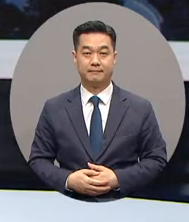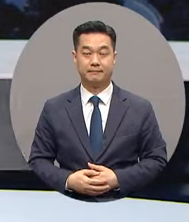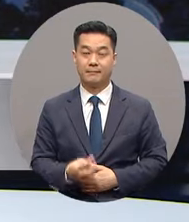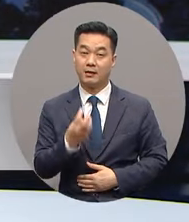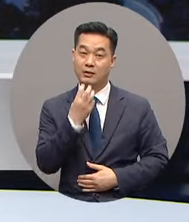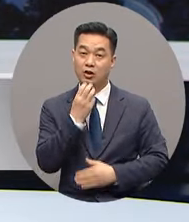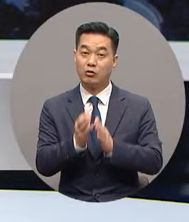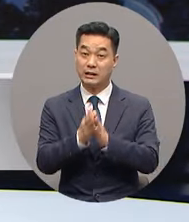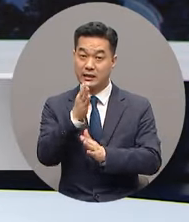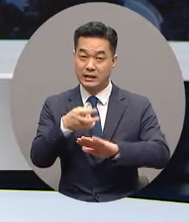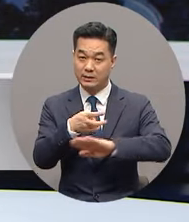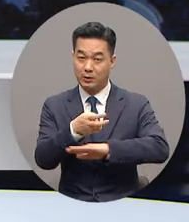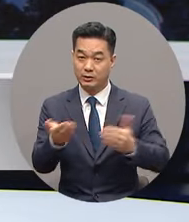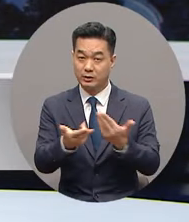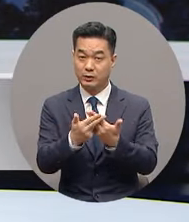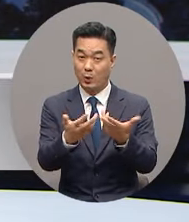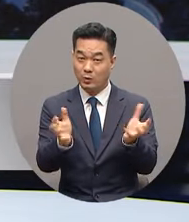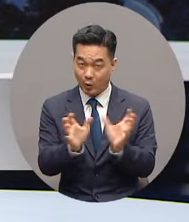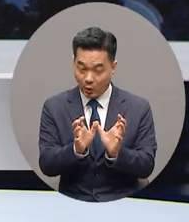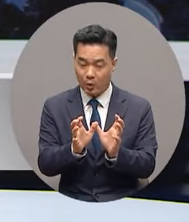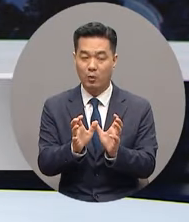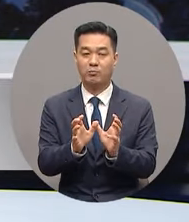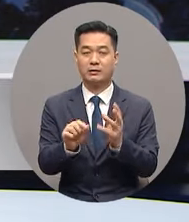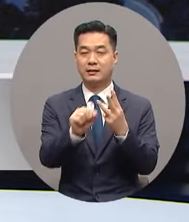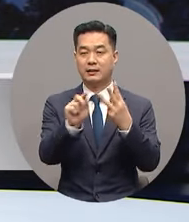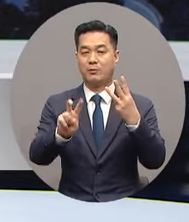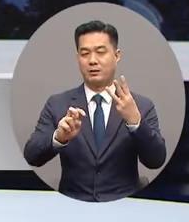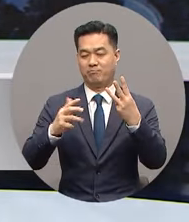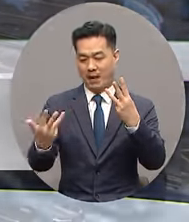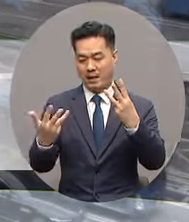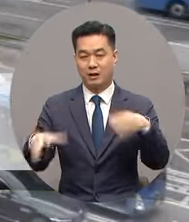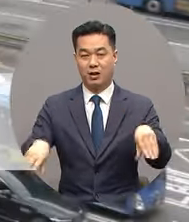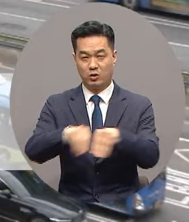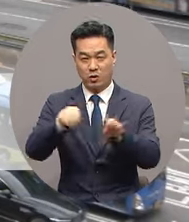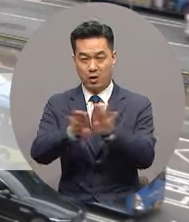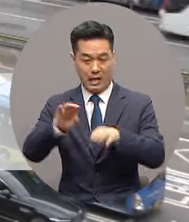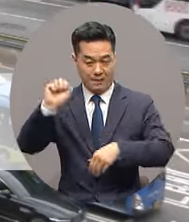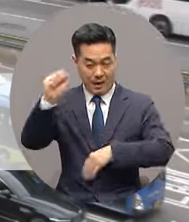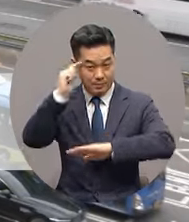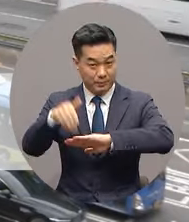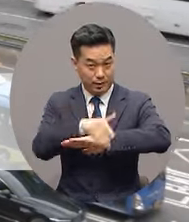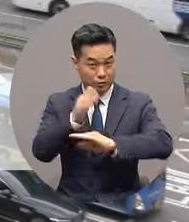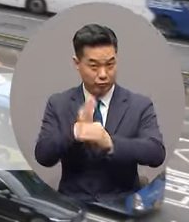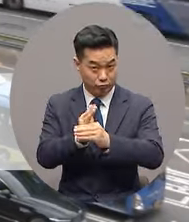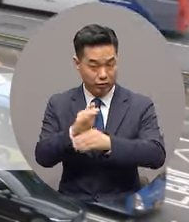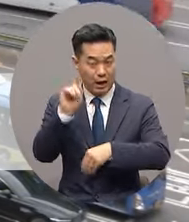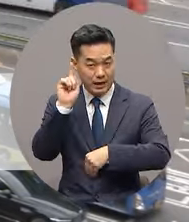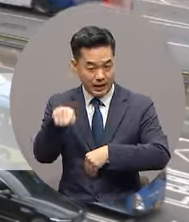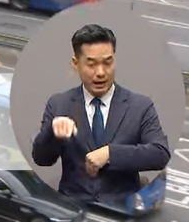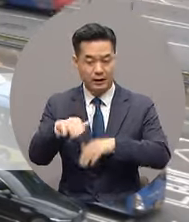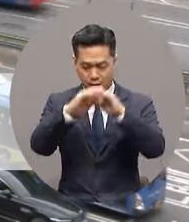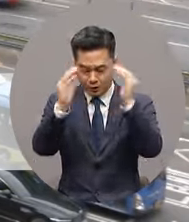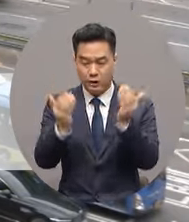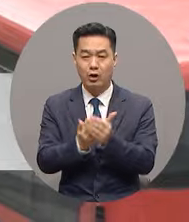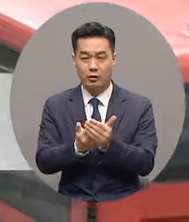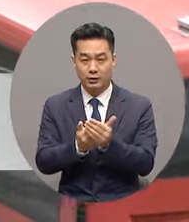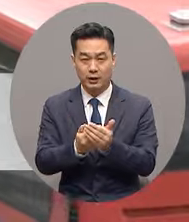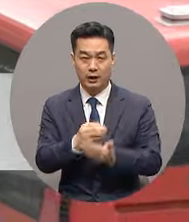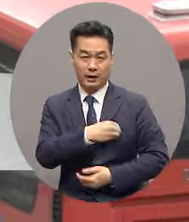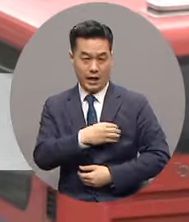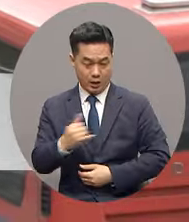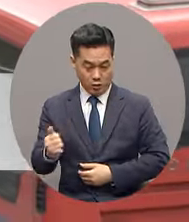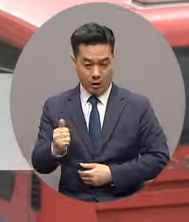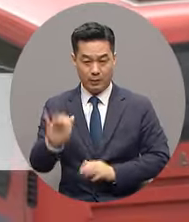서울시 버스 노조가 28일 총파업을 예고했습니다 노조측은 내일 전체 조합은 찬반 투표를 거쳐